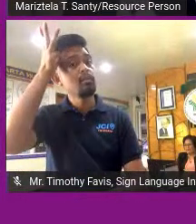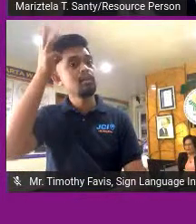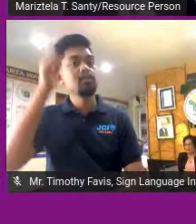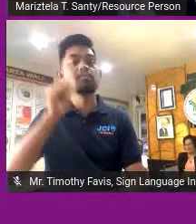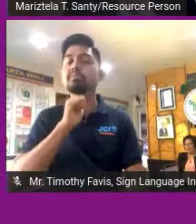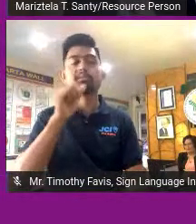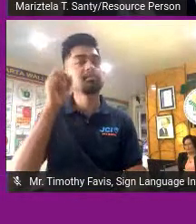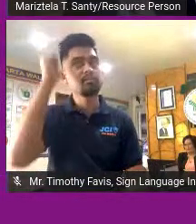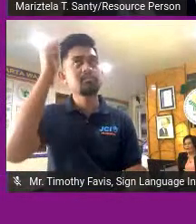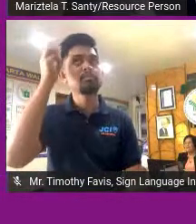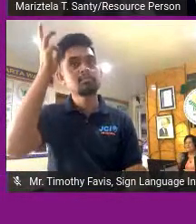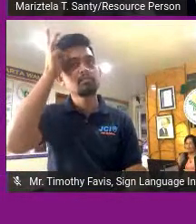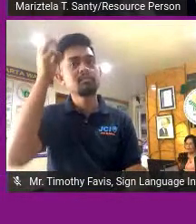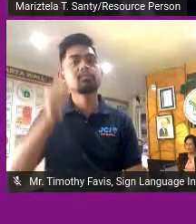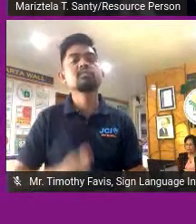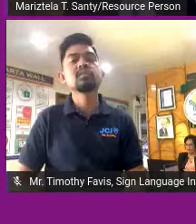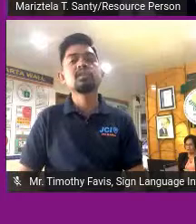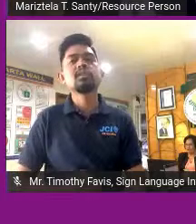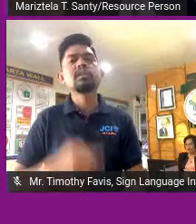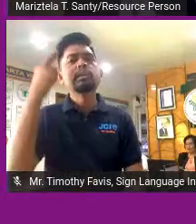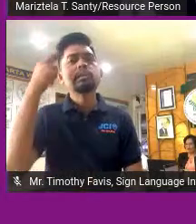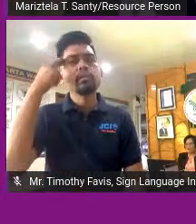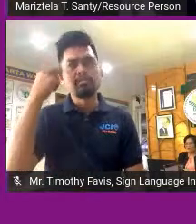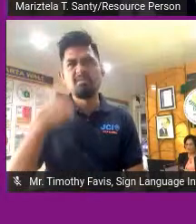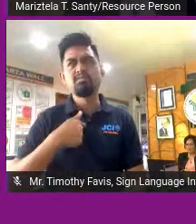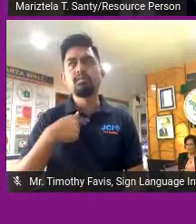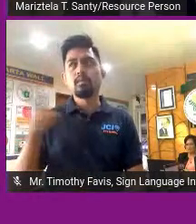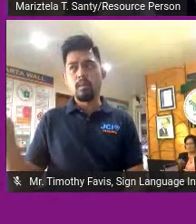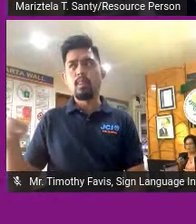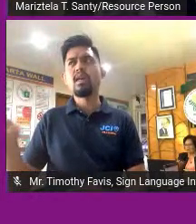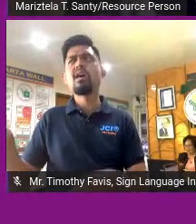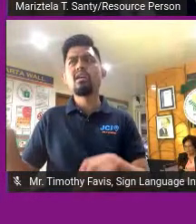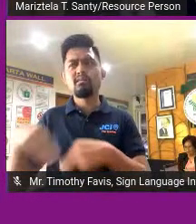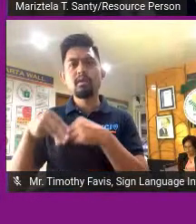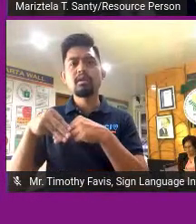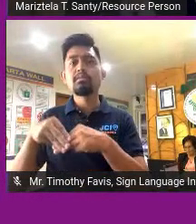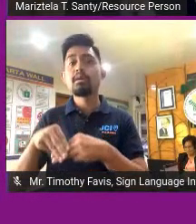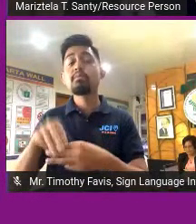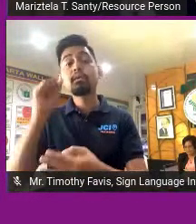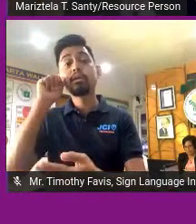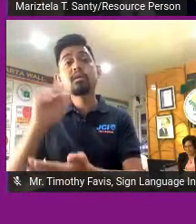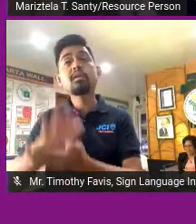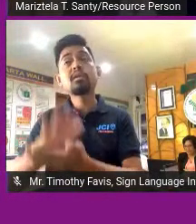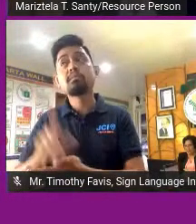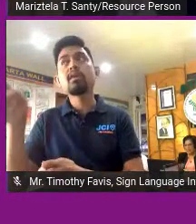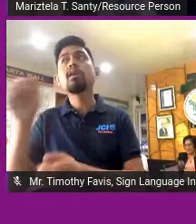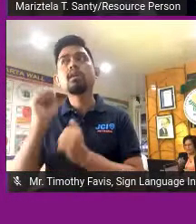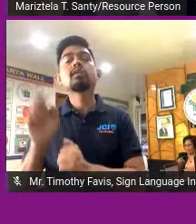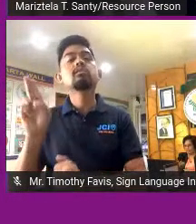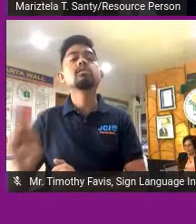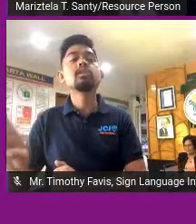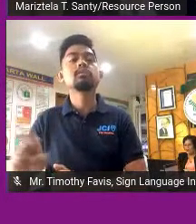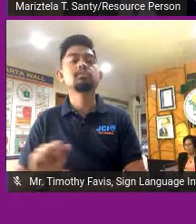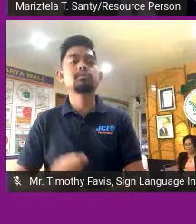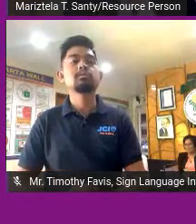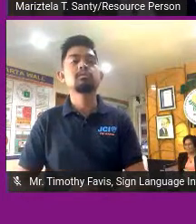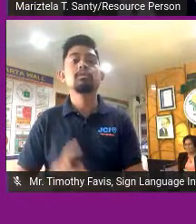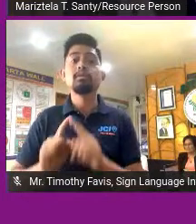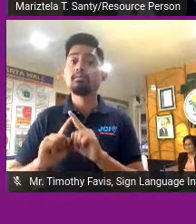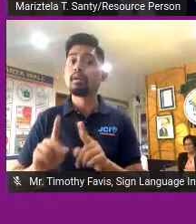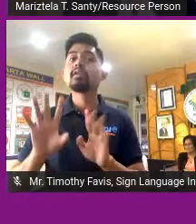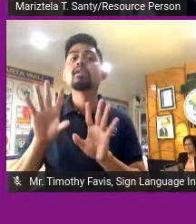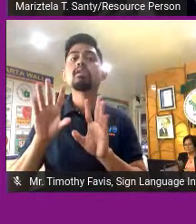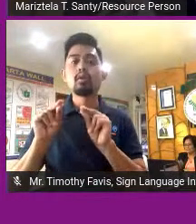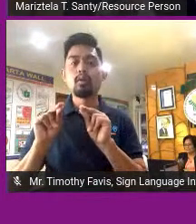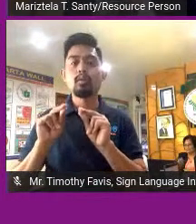ng ibang lalaki, asawa kita, pwede kitang gamitin kahit anong oras. If that